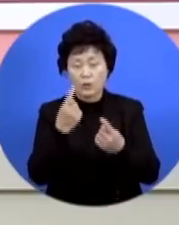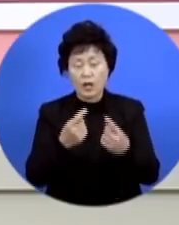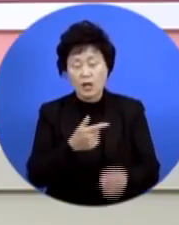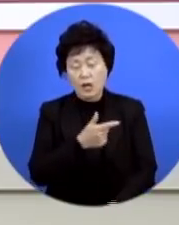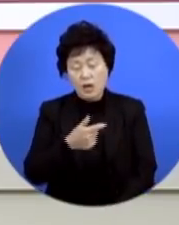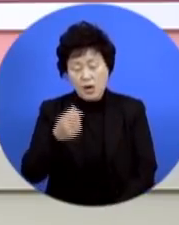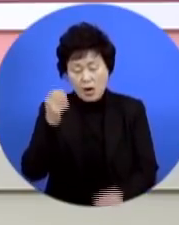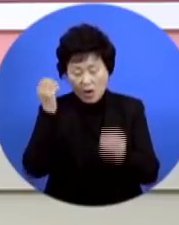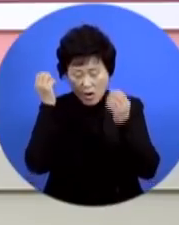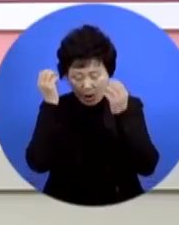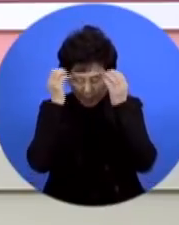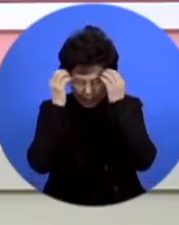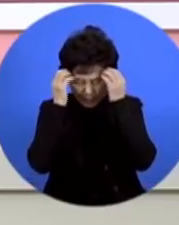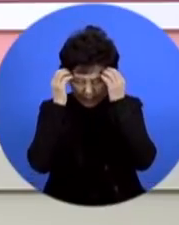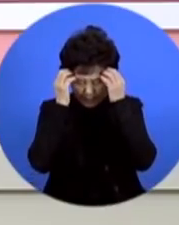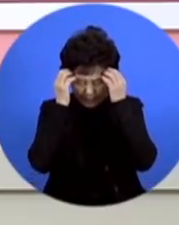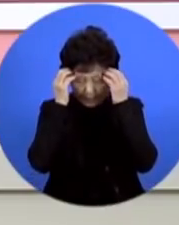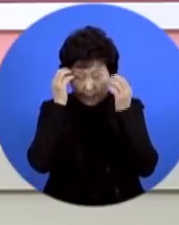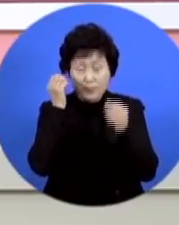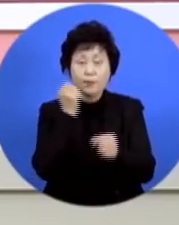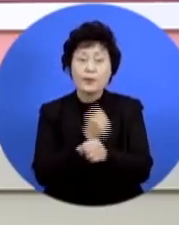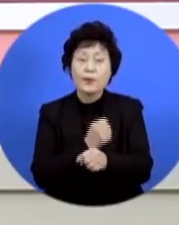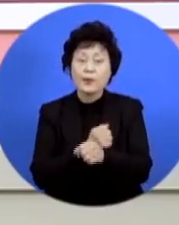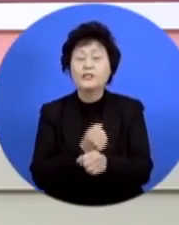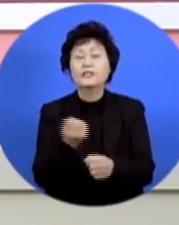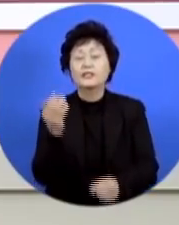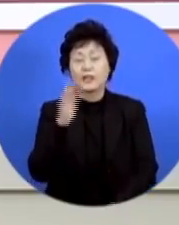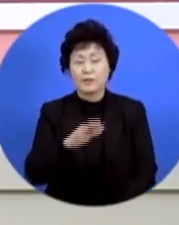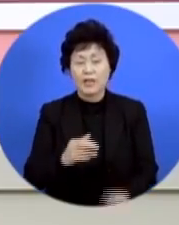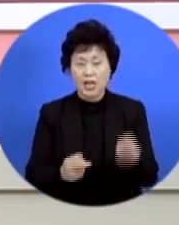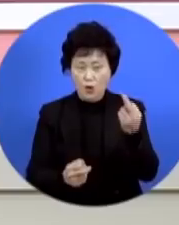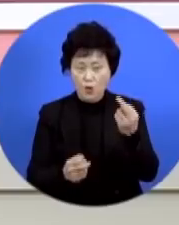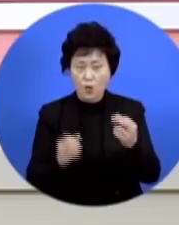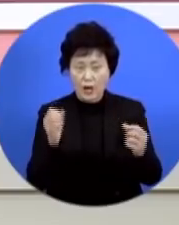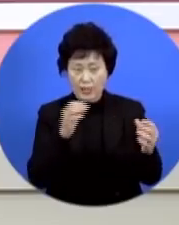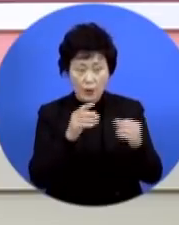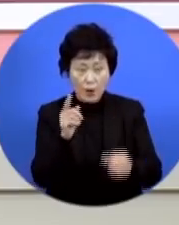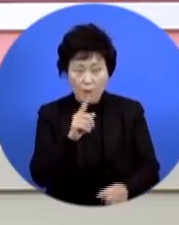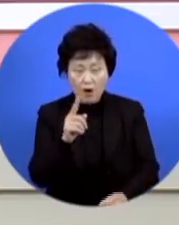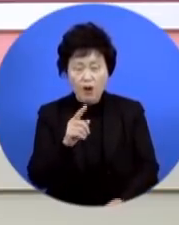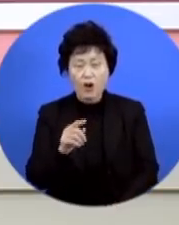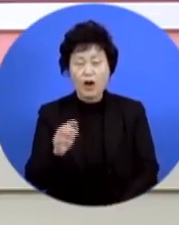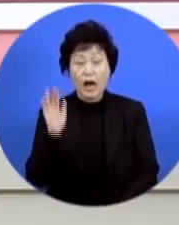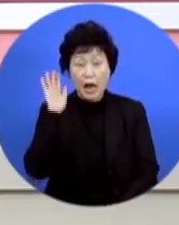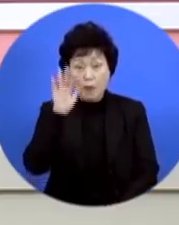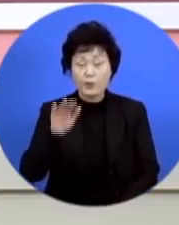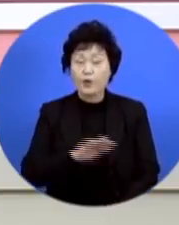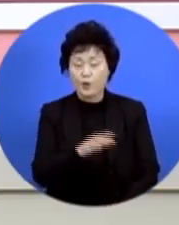형이랑. 아, 저는 이거 너무 힘들다. 우리는 뭘 해도 목사는 되지 말자.